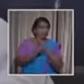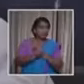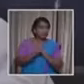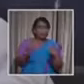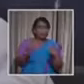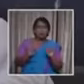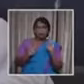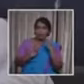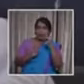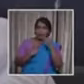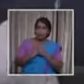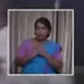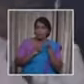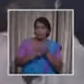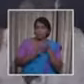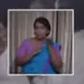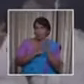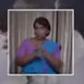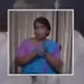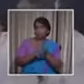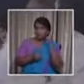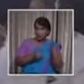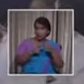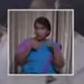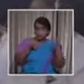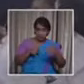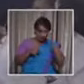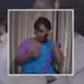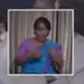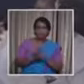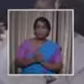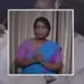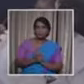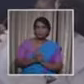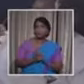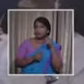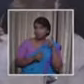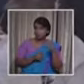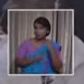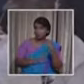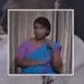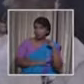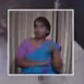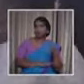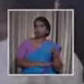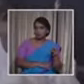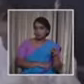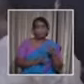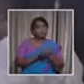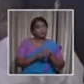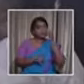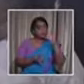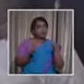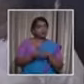හැබැයි එකකට මම ගරු කරනවා රණසිංහ ප්‍රේමදාස හිටපු ජනාධිපතිතුමාට ගරු විපක්ෂ නායකතුමනි එදා එතුමාට හයිය තිබුණා ජනාධිපතිවරයා